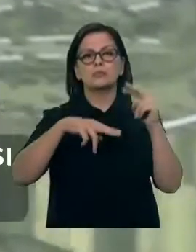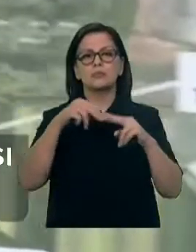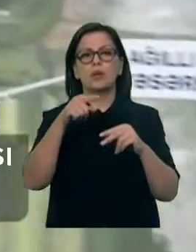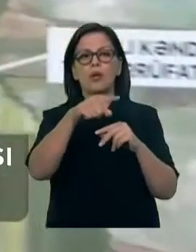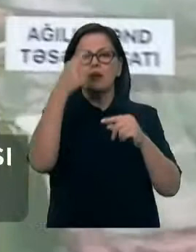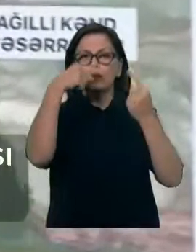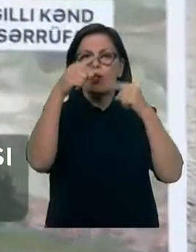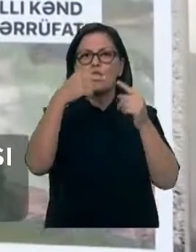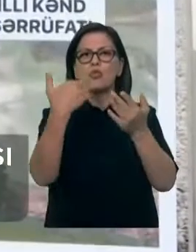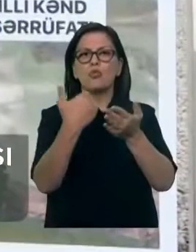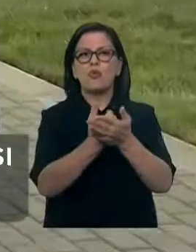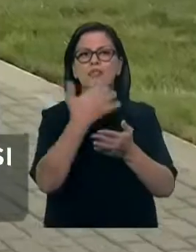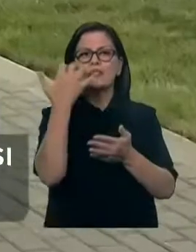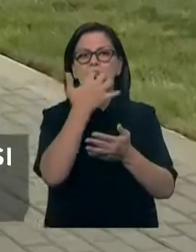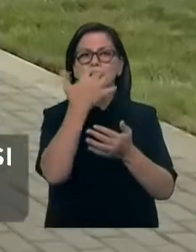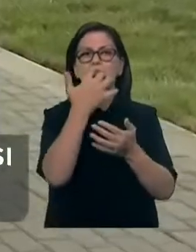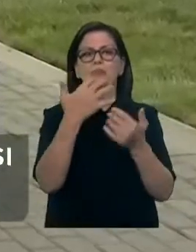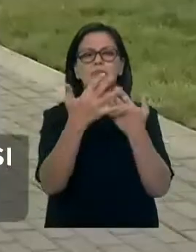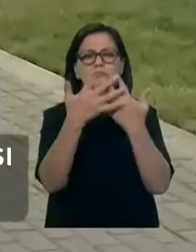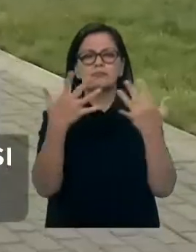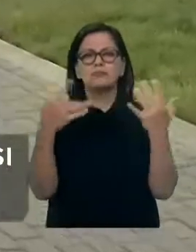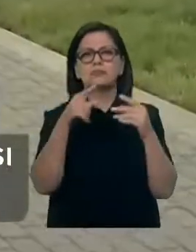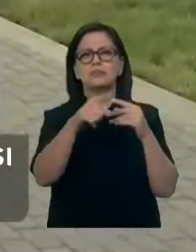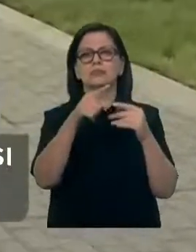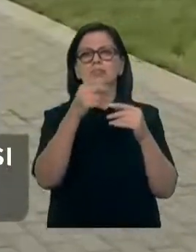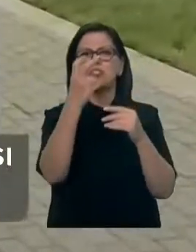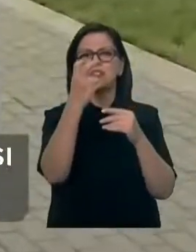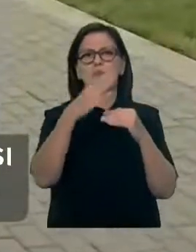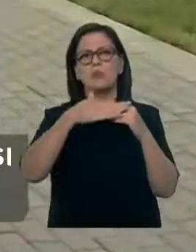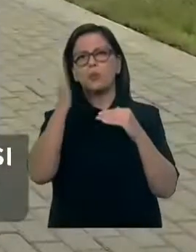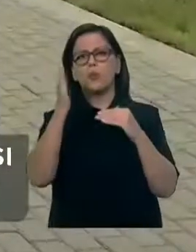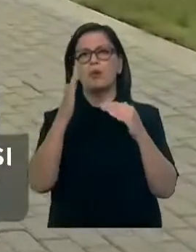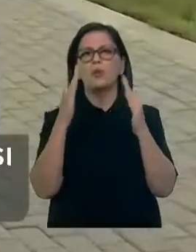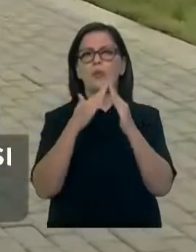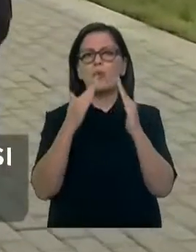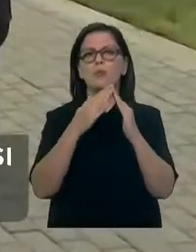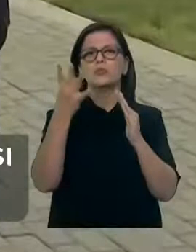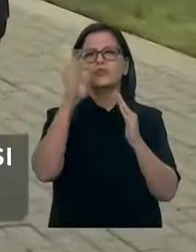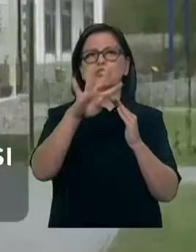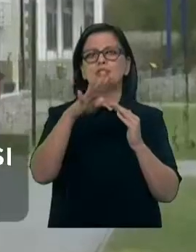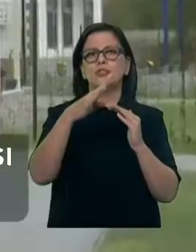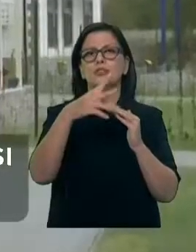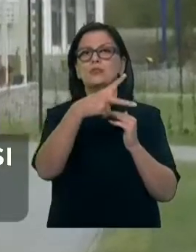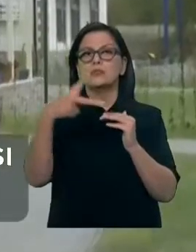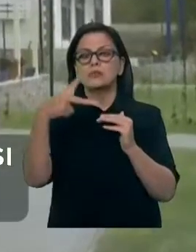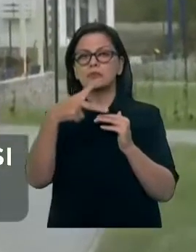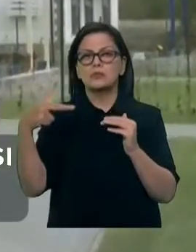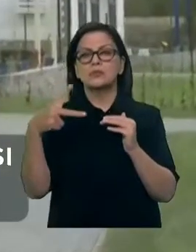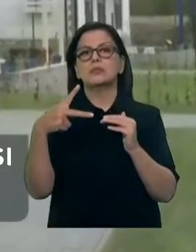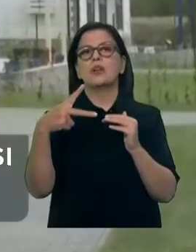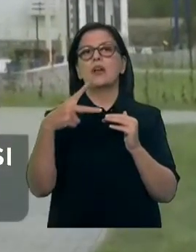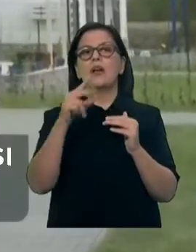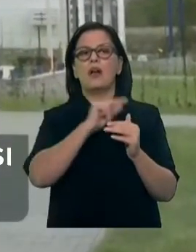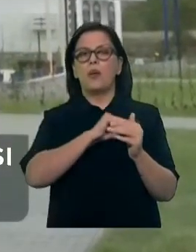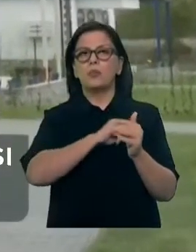tikinti materiallarından istifadə olunmaqla 200 fərdi ekoloji evin, 4 iki mərtəbəli qeyri-yaşayış binasının, 360